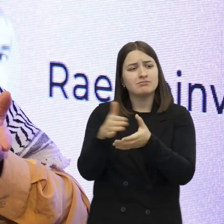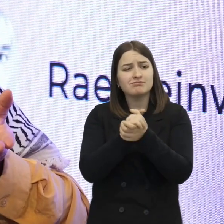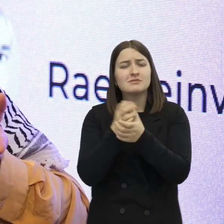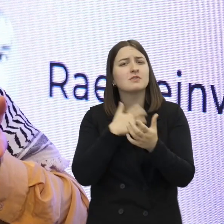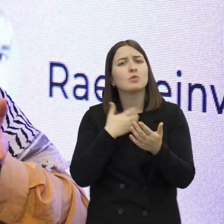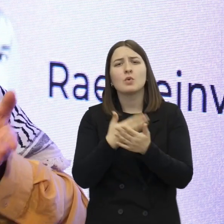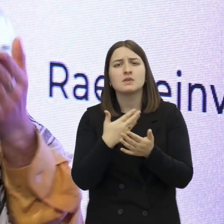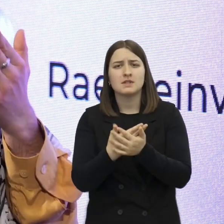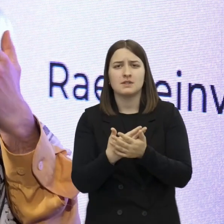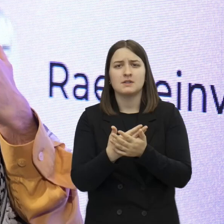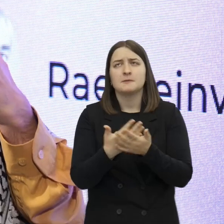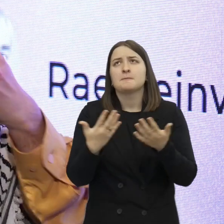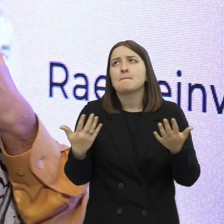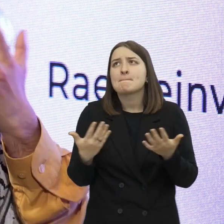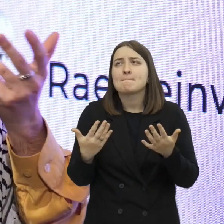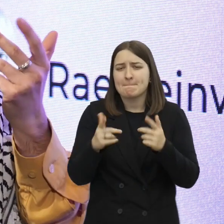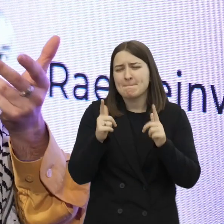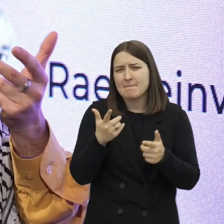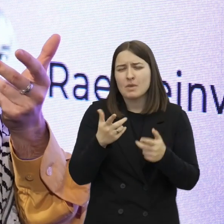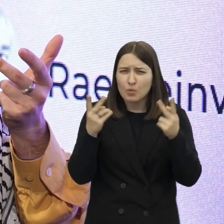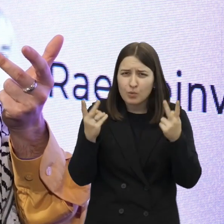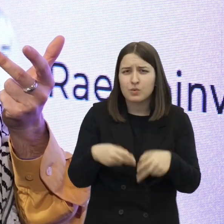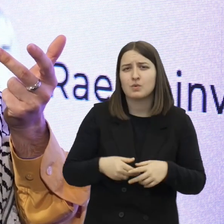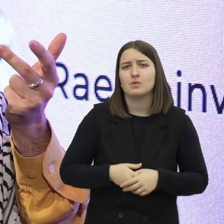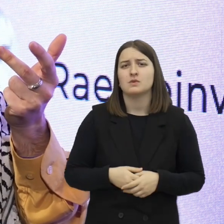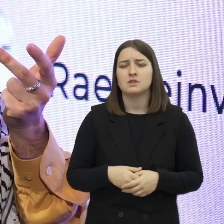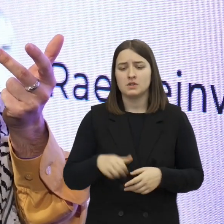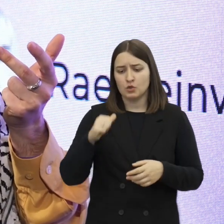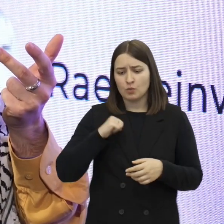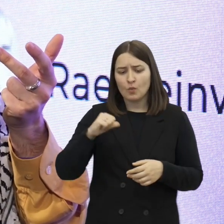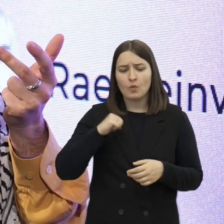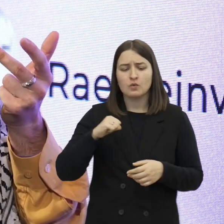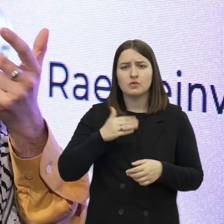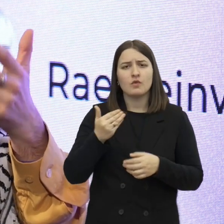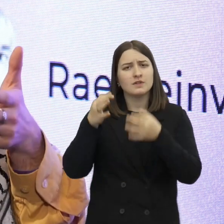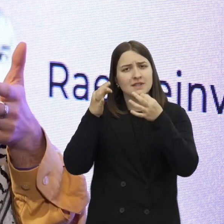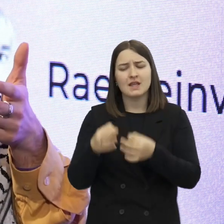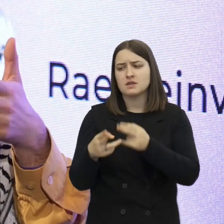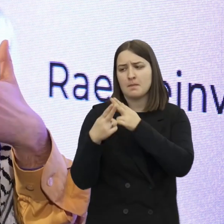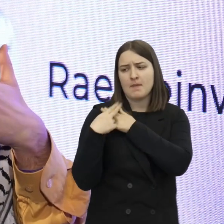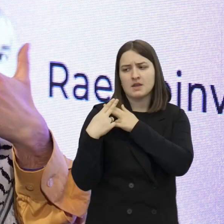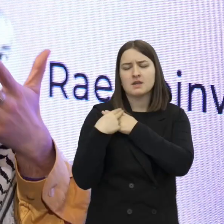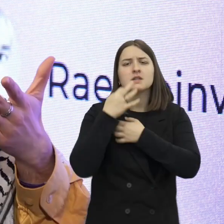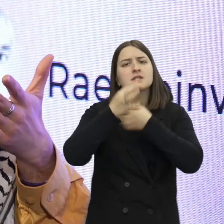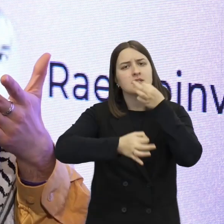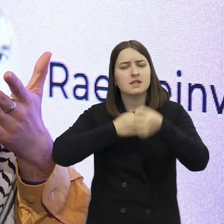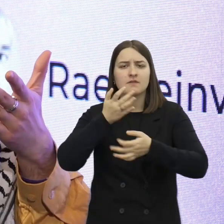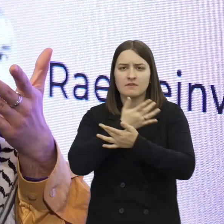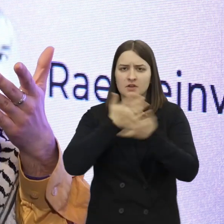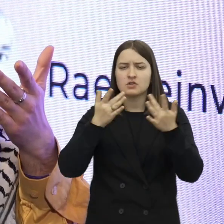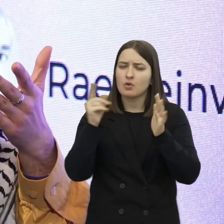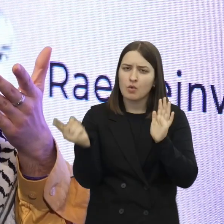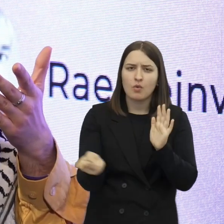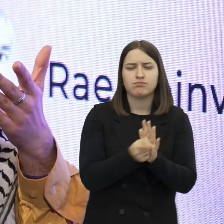žiaurūs dalykai, kurie vykdomi, yra mūsų žmogiška pareiga prieš juos pasisakyti ir mobilizuotis, nes mes taip pat ir nenorime,